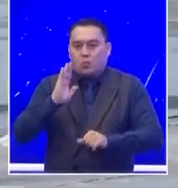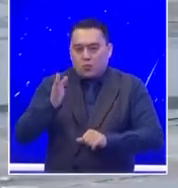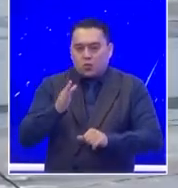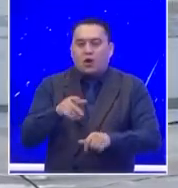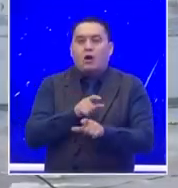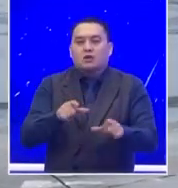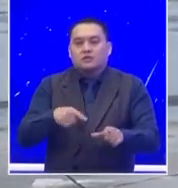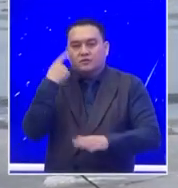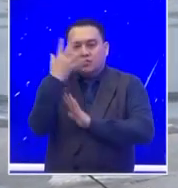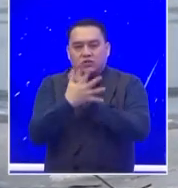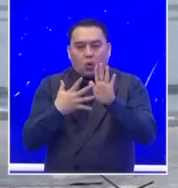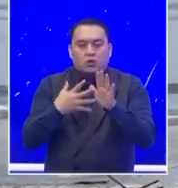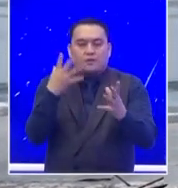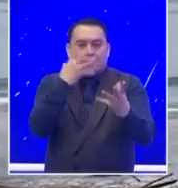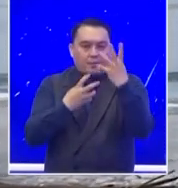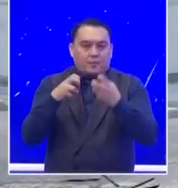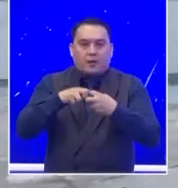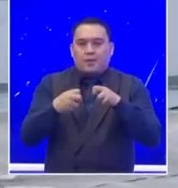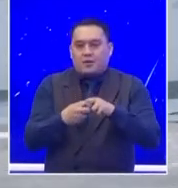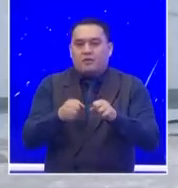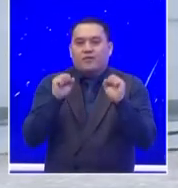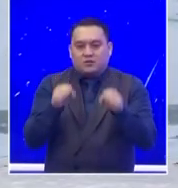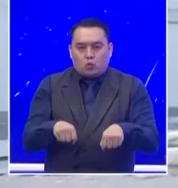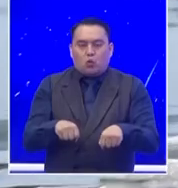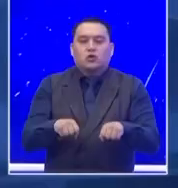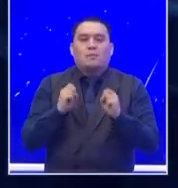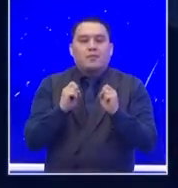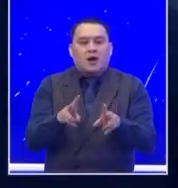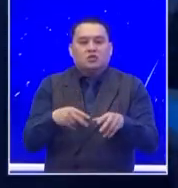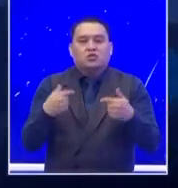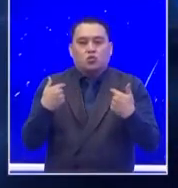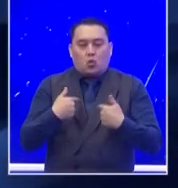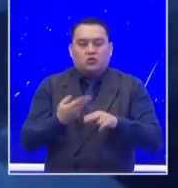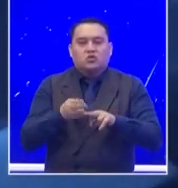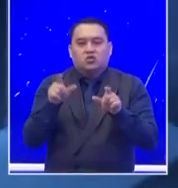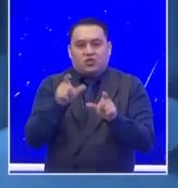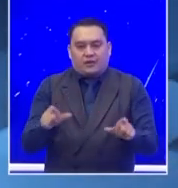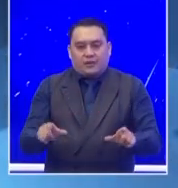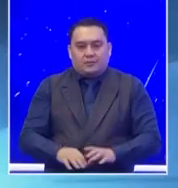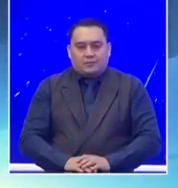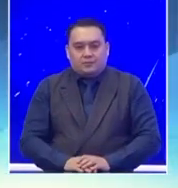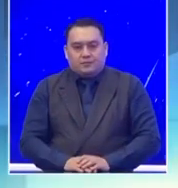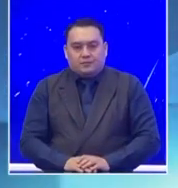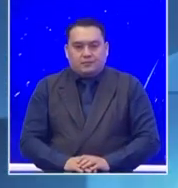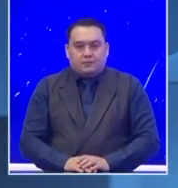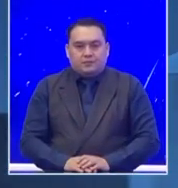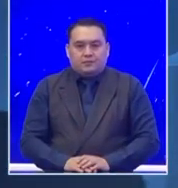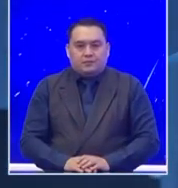граждан отнестись со всей серьезностью к проблеме, ведь на кону человеческие жизни. Дамир Анитов, Абзал Нусипов, телеканал ЖЦУ.